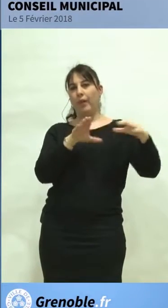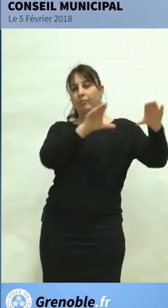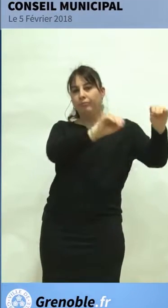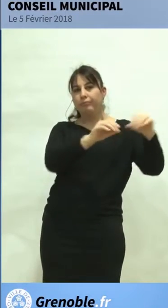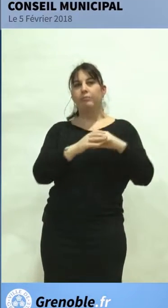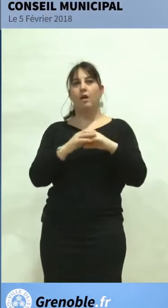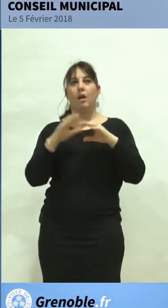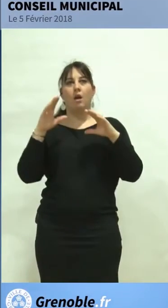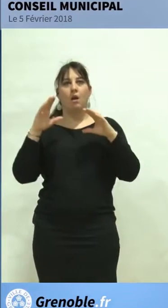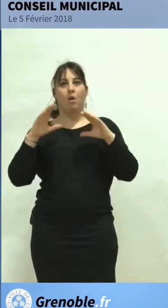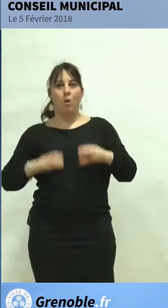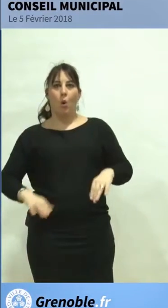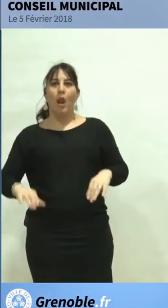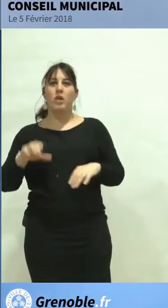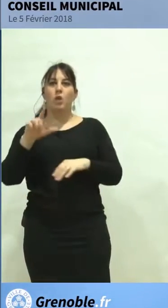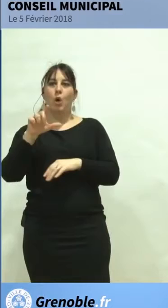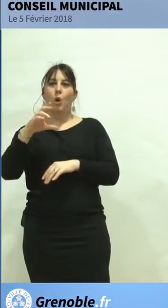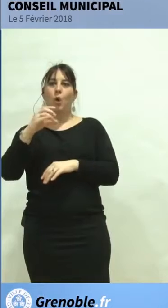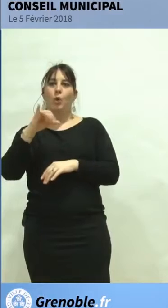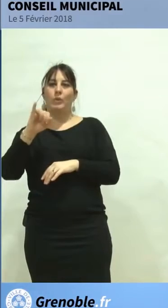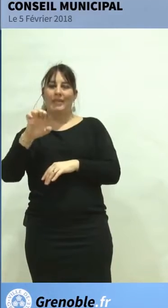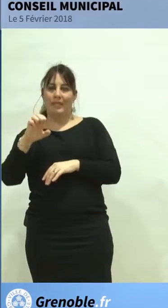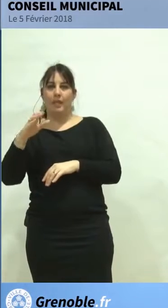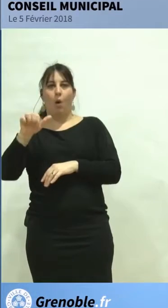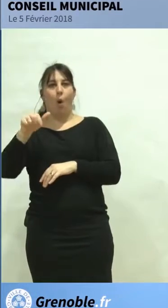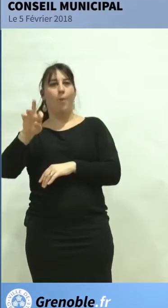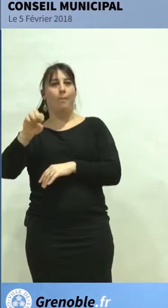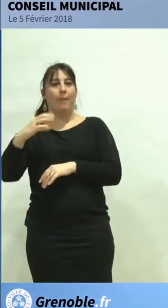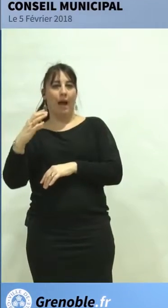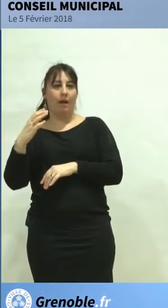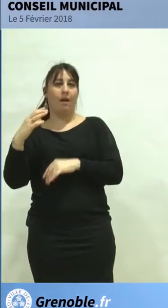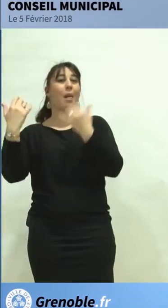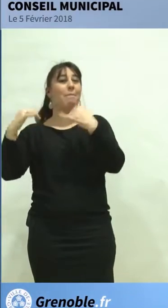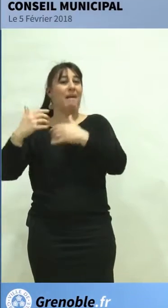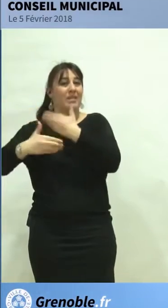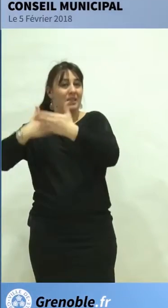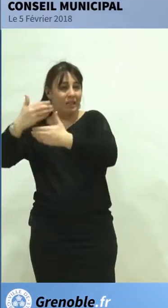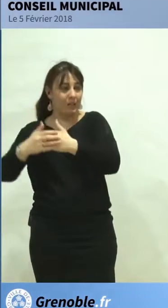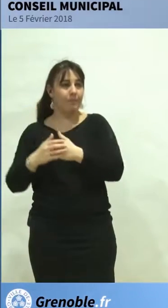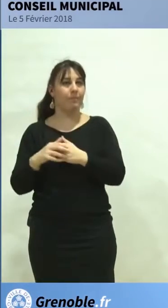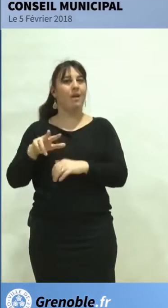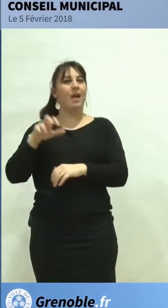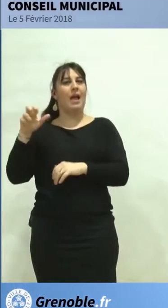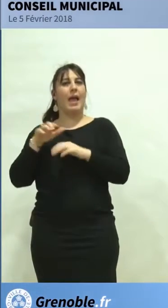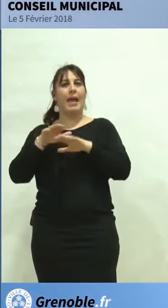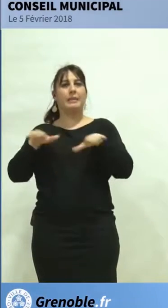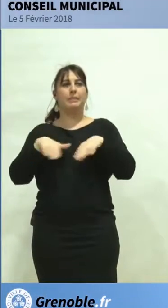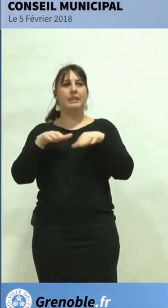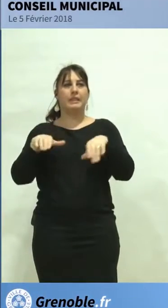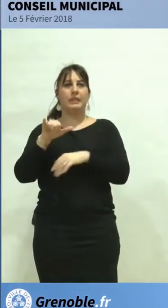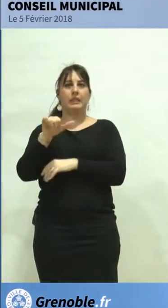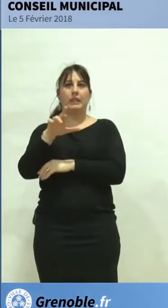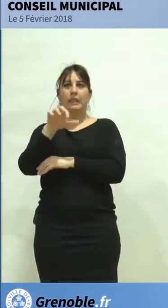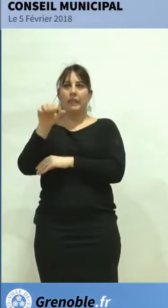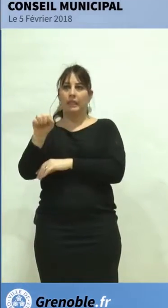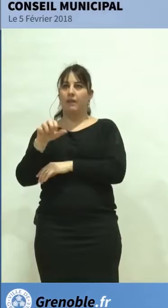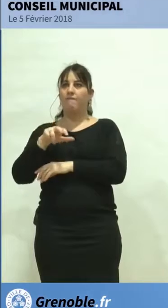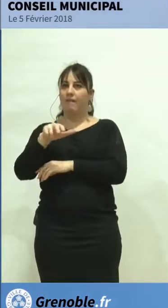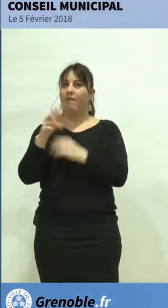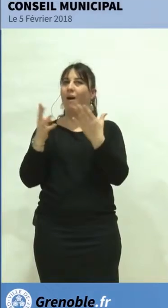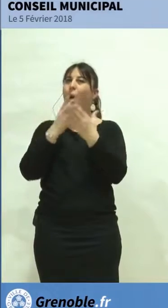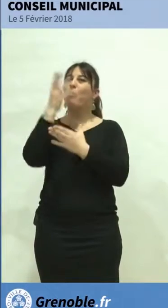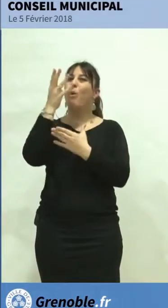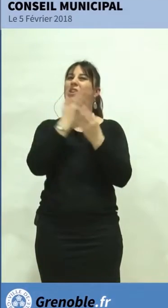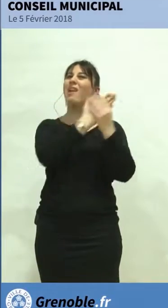est encore en réflexion avec le conseil départemental. L'ex-piscine Iris fait partie d'un appel à projets.